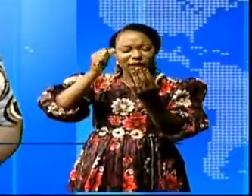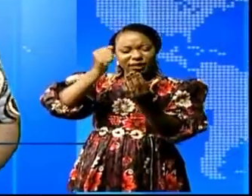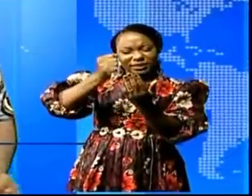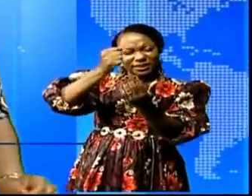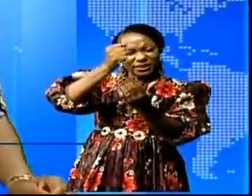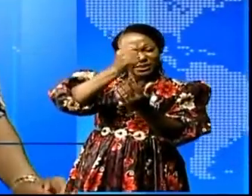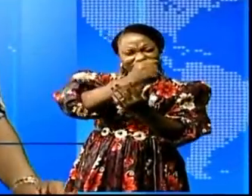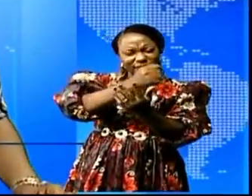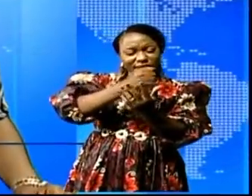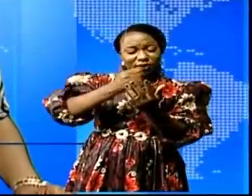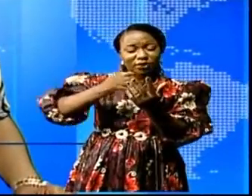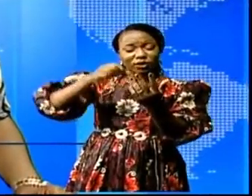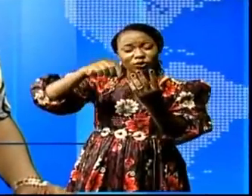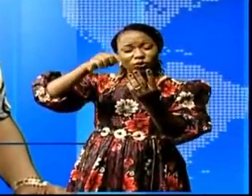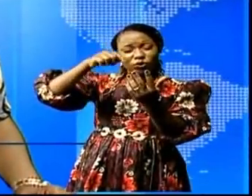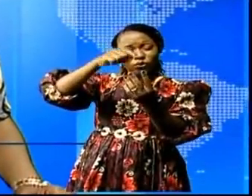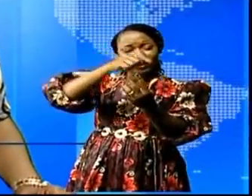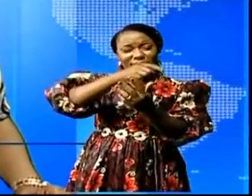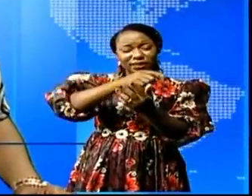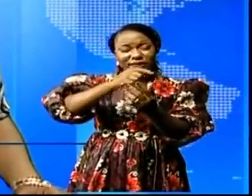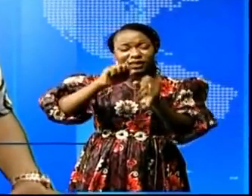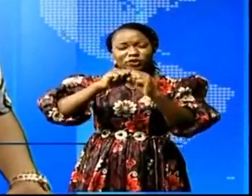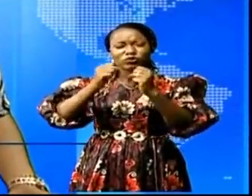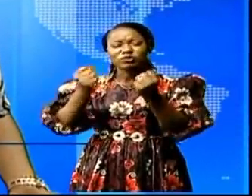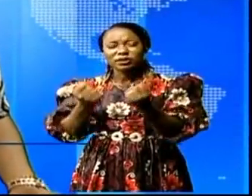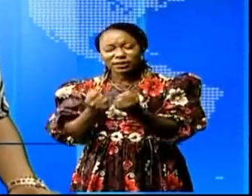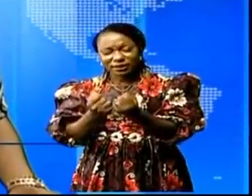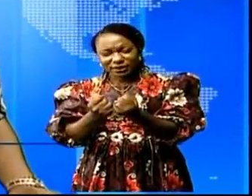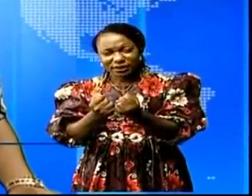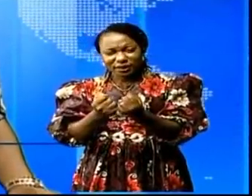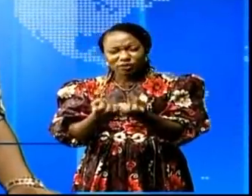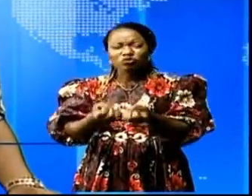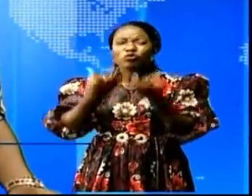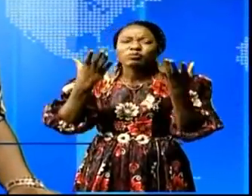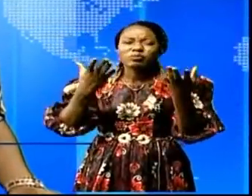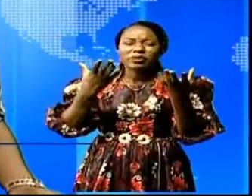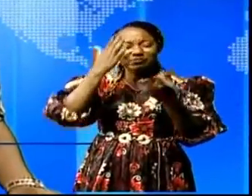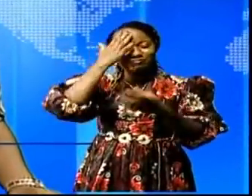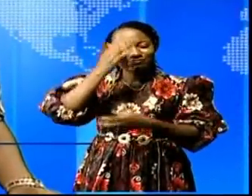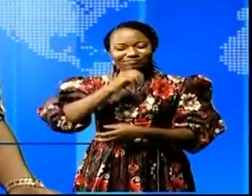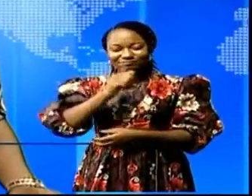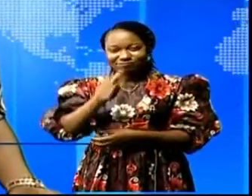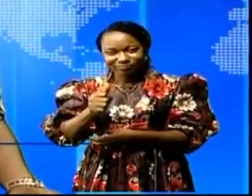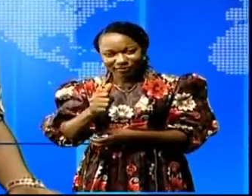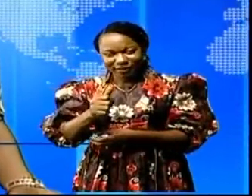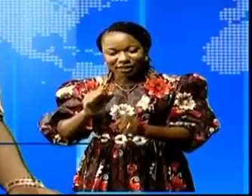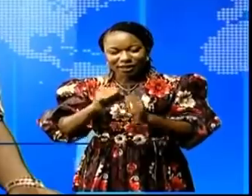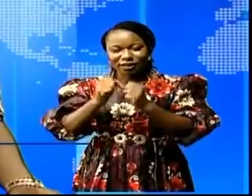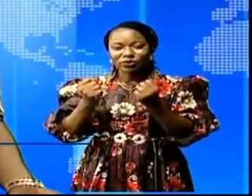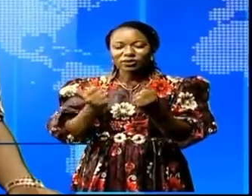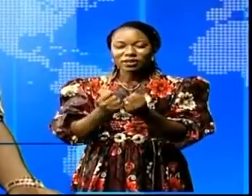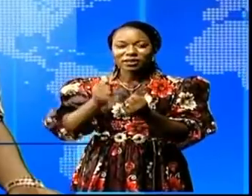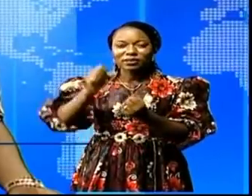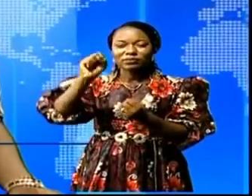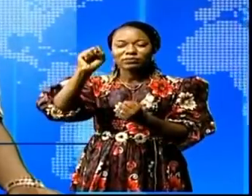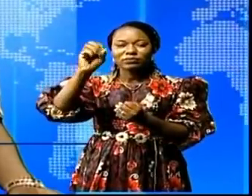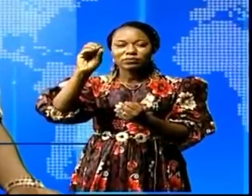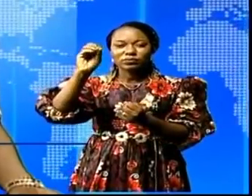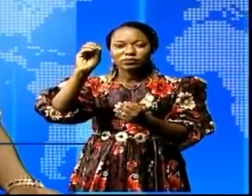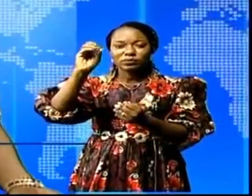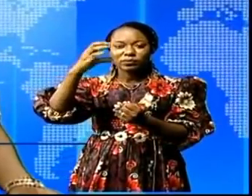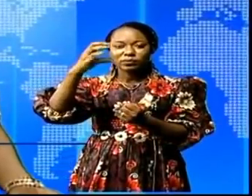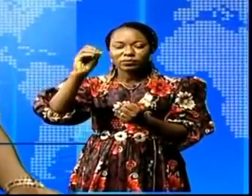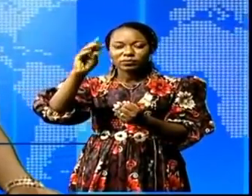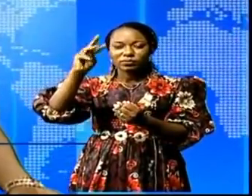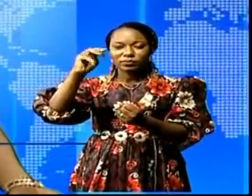société sino-congolaise de mines Sicomine et celles déclarées aux établissements sous sa tutelle, c'est à cet exercice